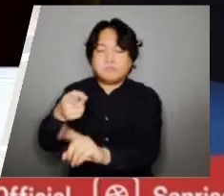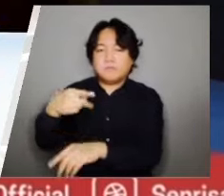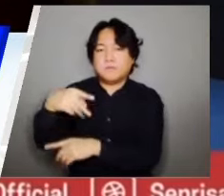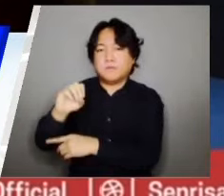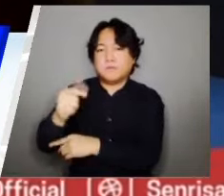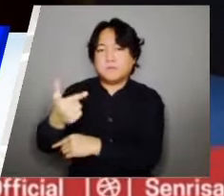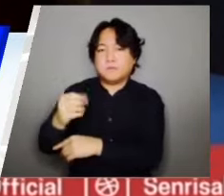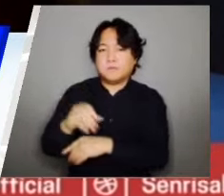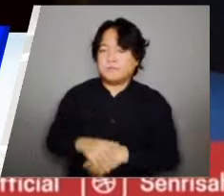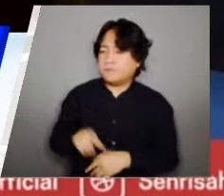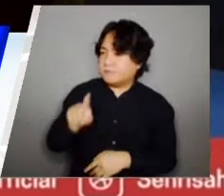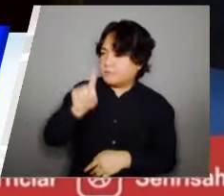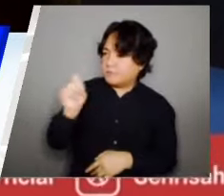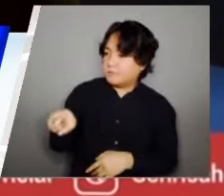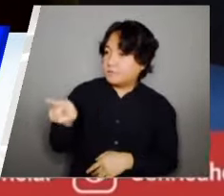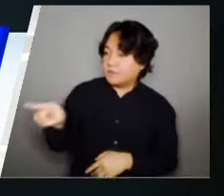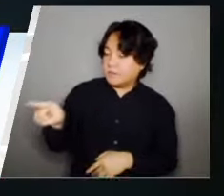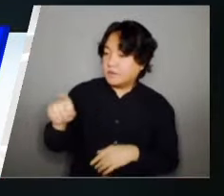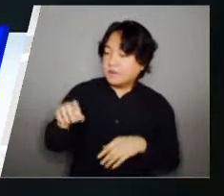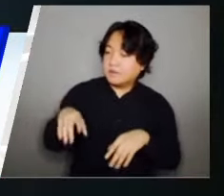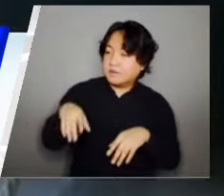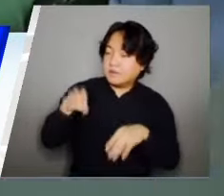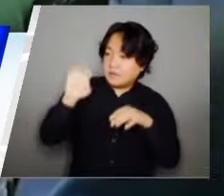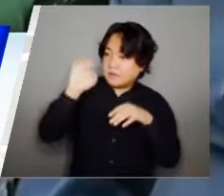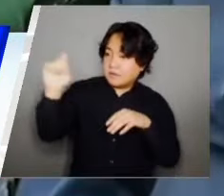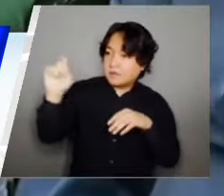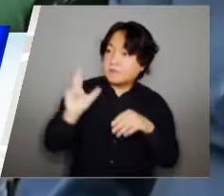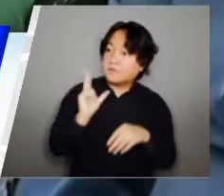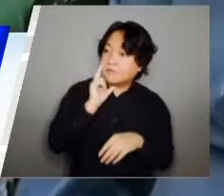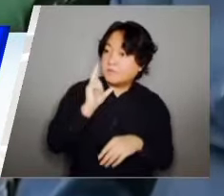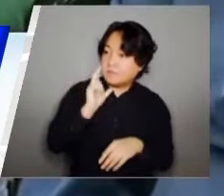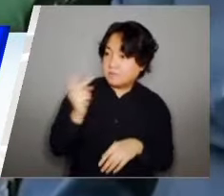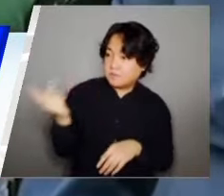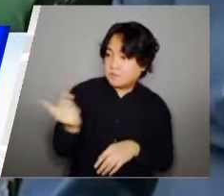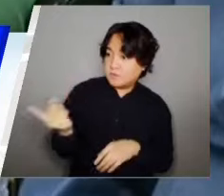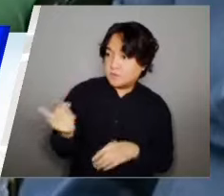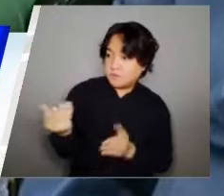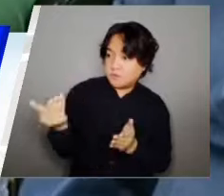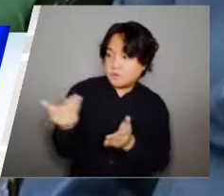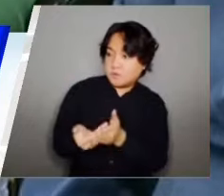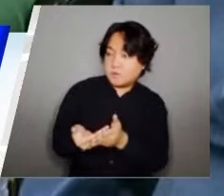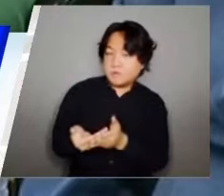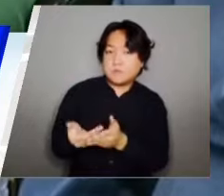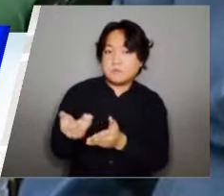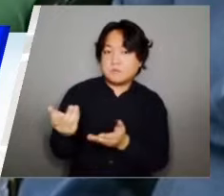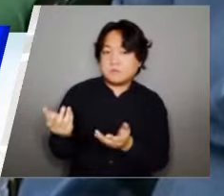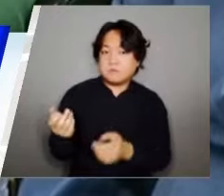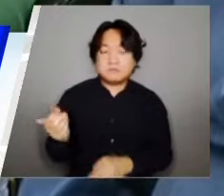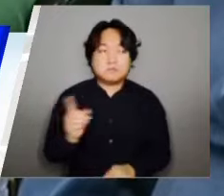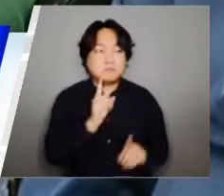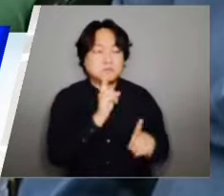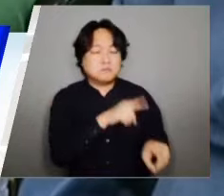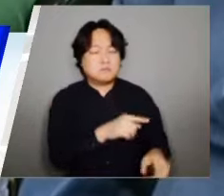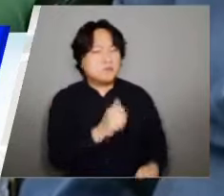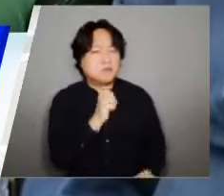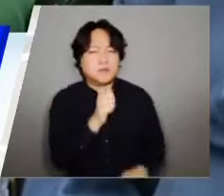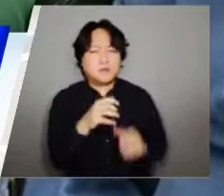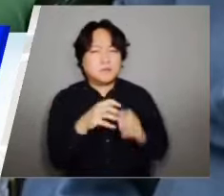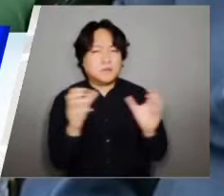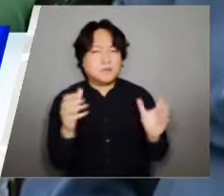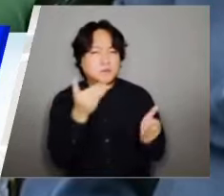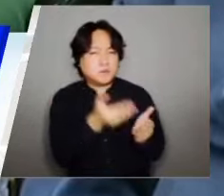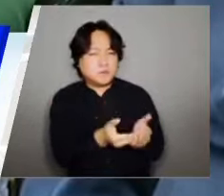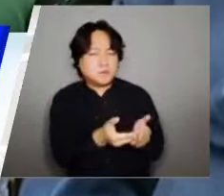siya kay dating Pangulong Rodrigo Duterte ba I am not very close with the former